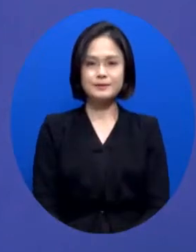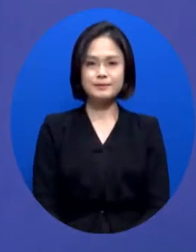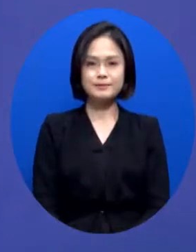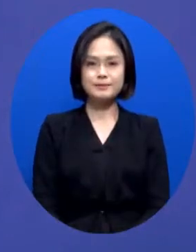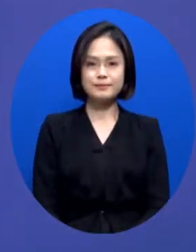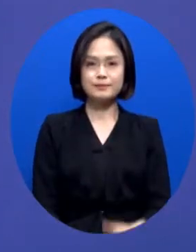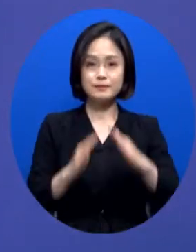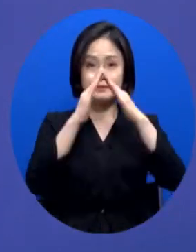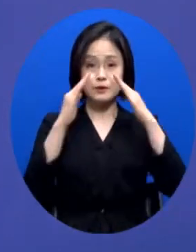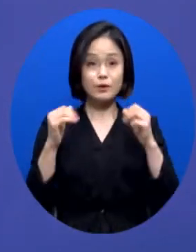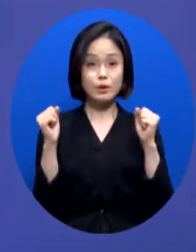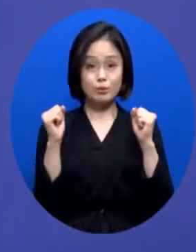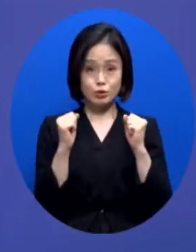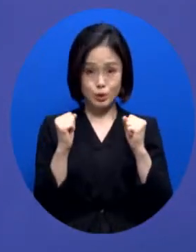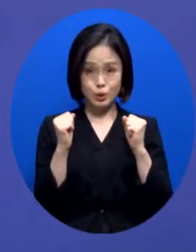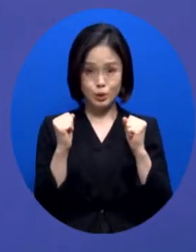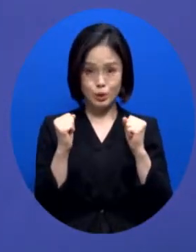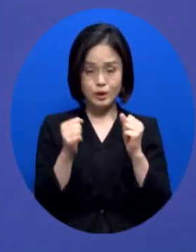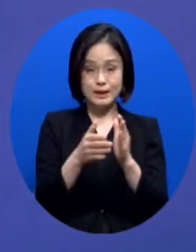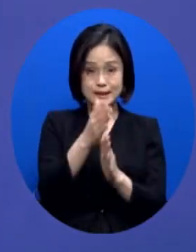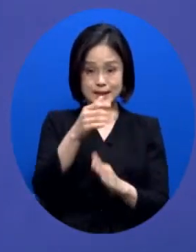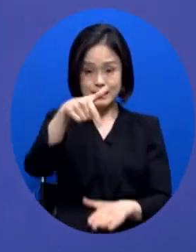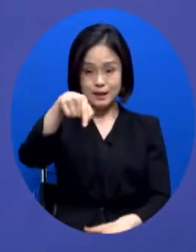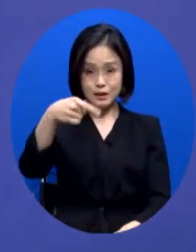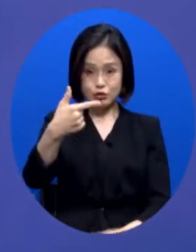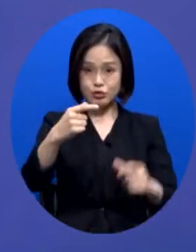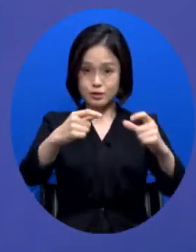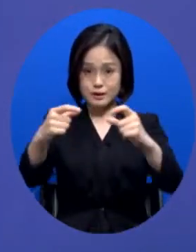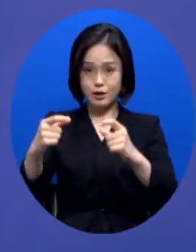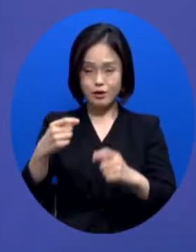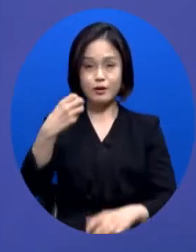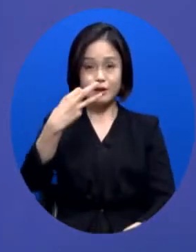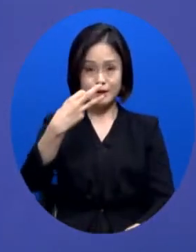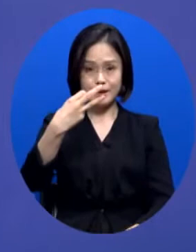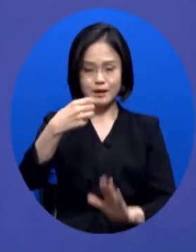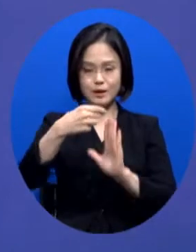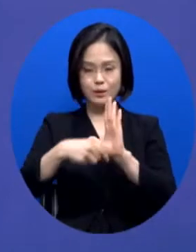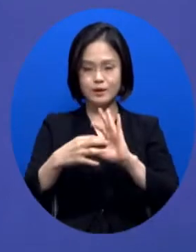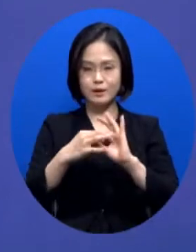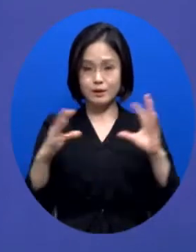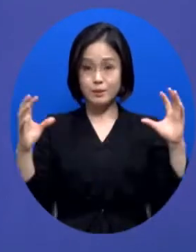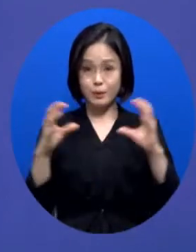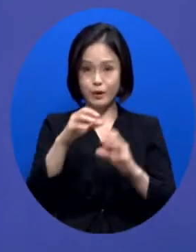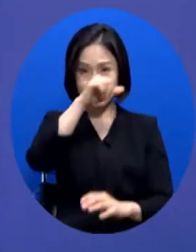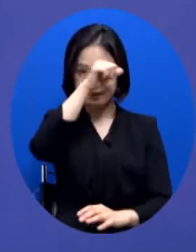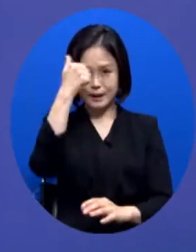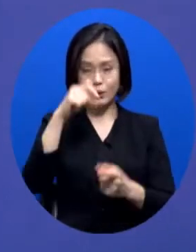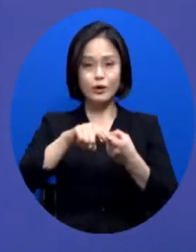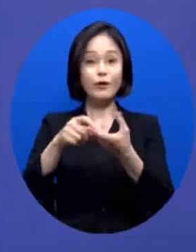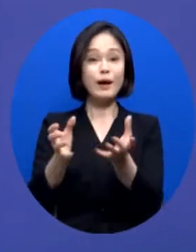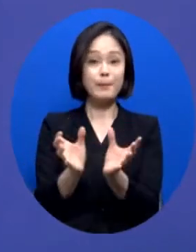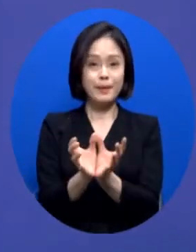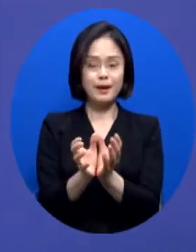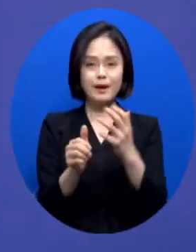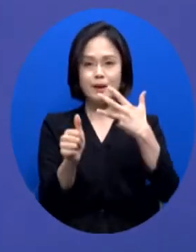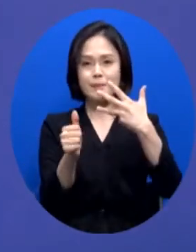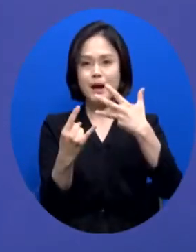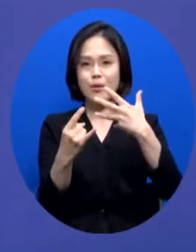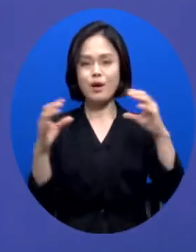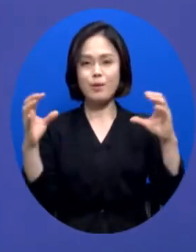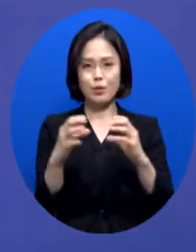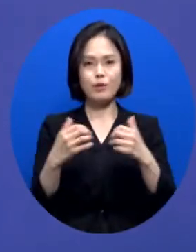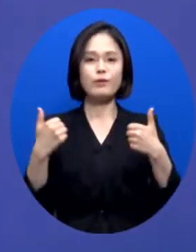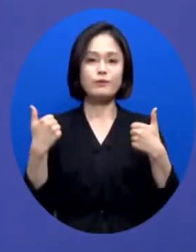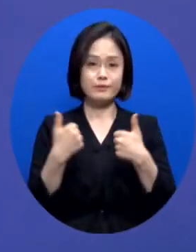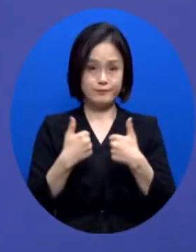전라북도 13개 시 군 장로들의 초교파 모임인 전북지역 장로 회 총연합회 가 제 8의 정기총회를 열고 신구